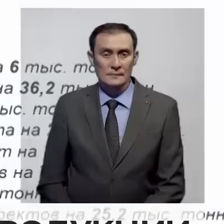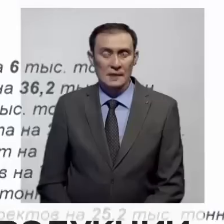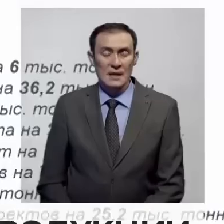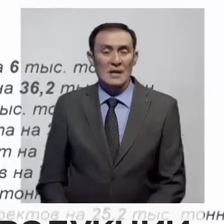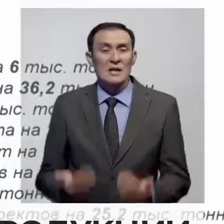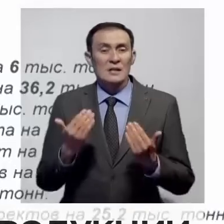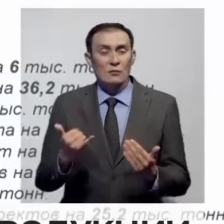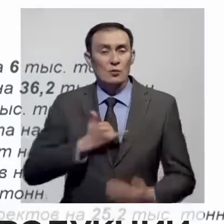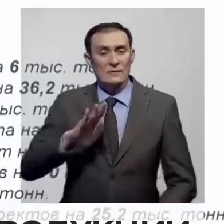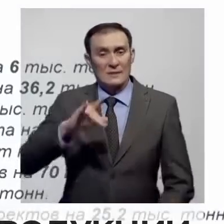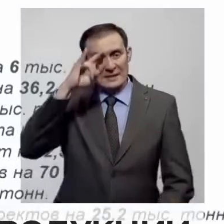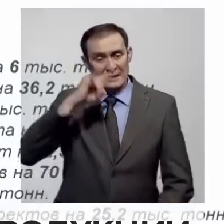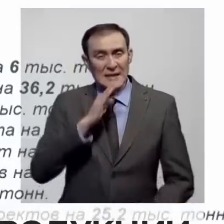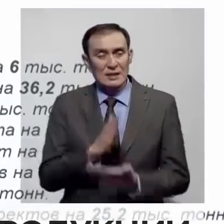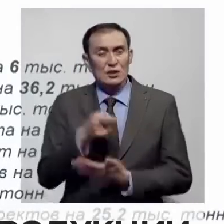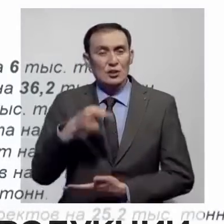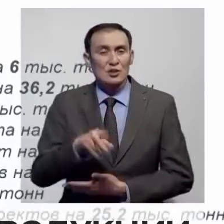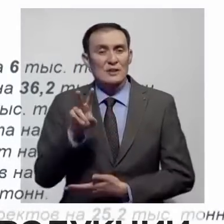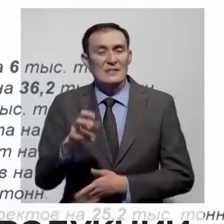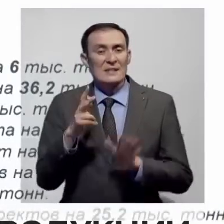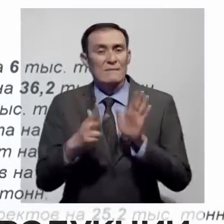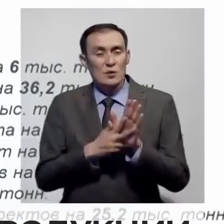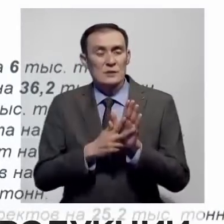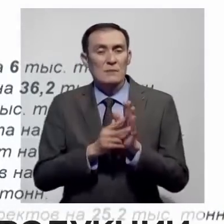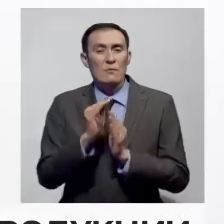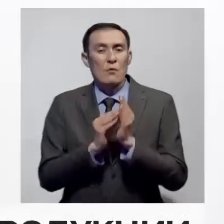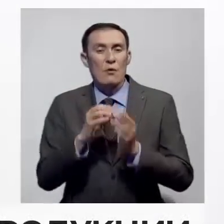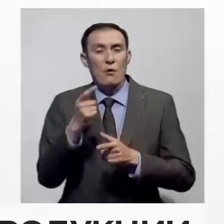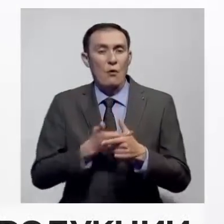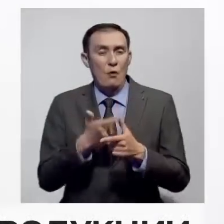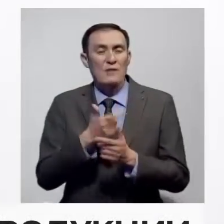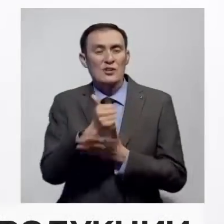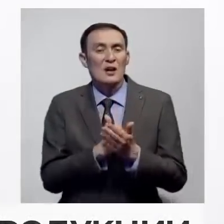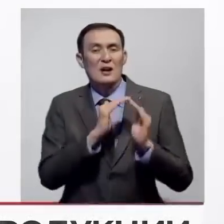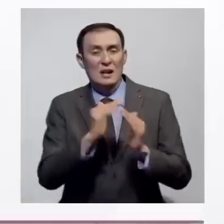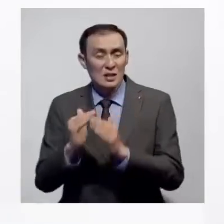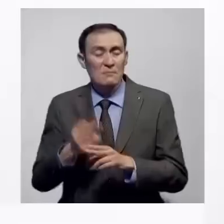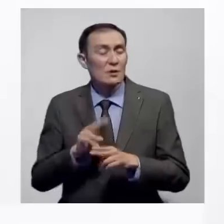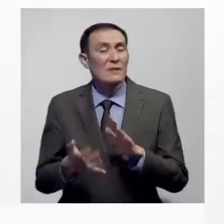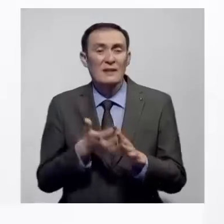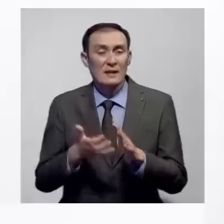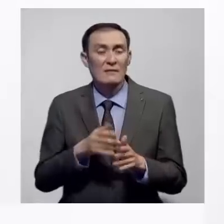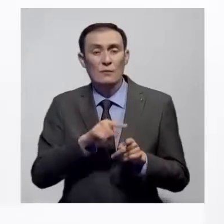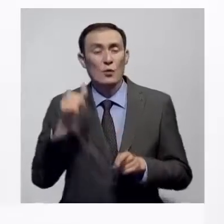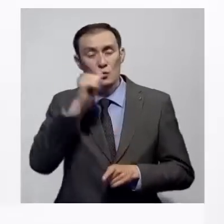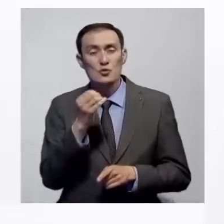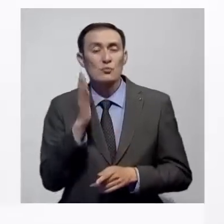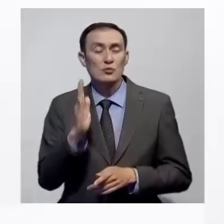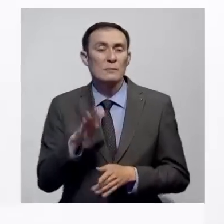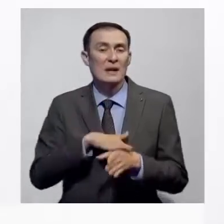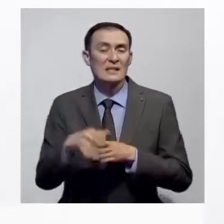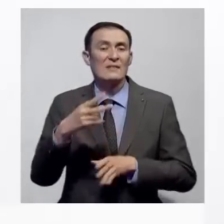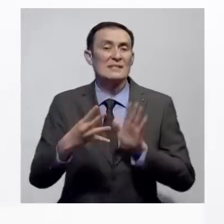На сегодня в Казахстане насчитывается 1208 овощехранилищ, но этого недостаточно. Поэтому до конца года запланировано